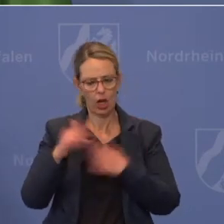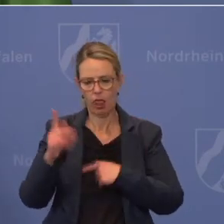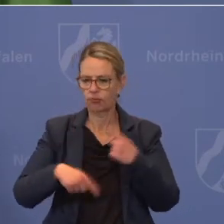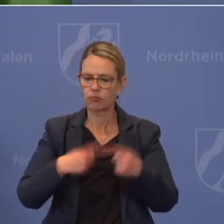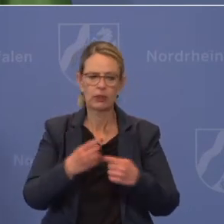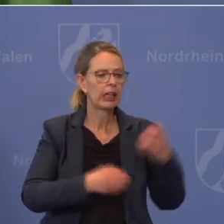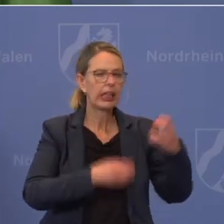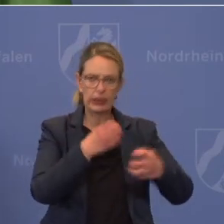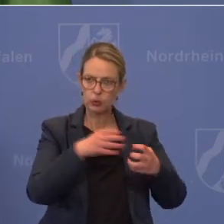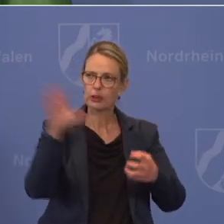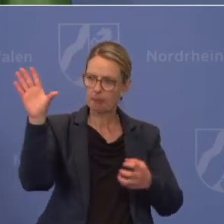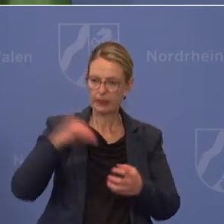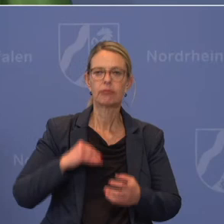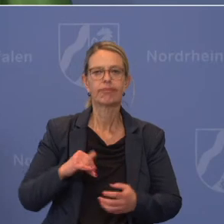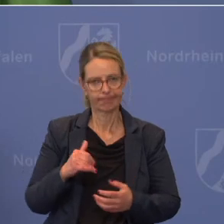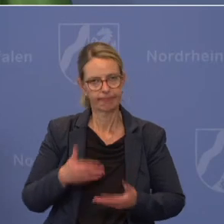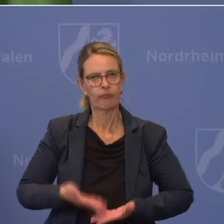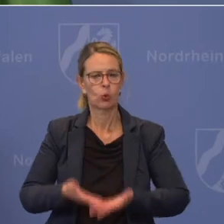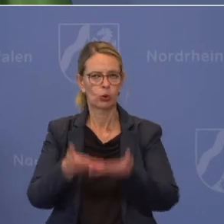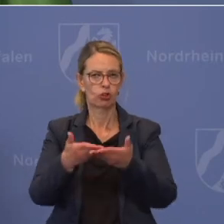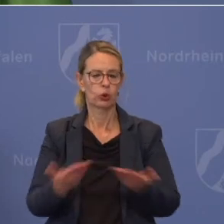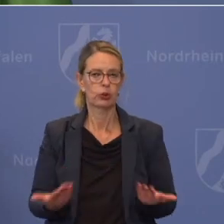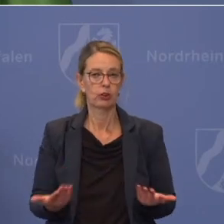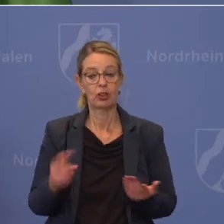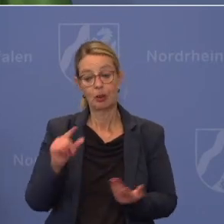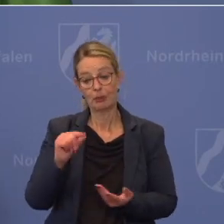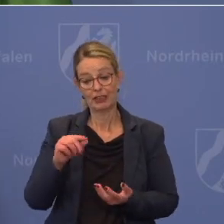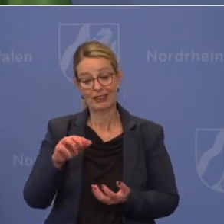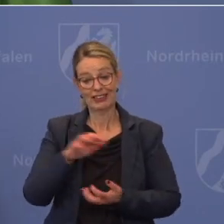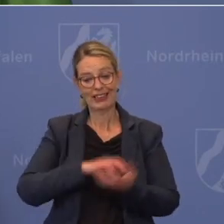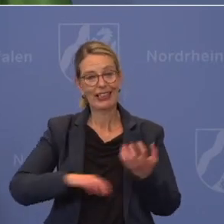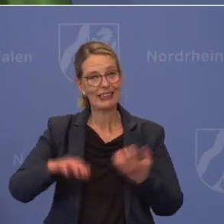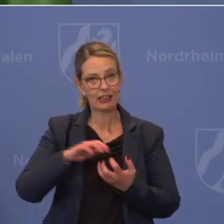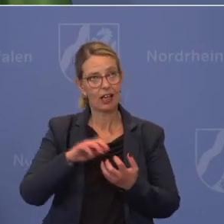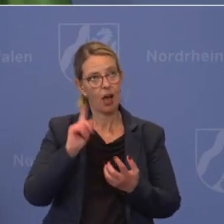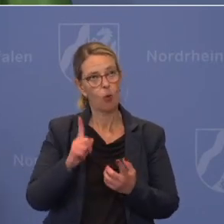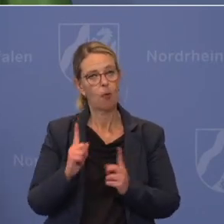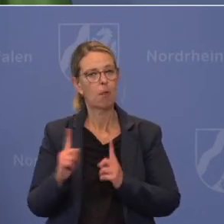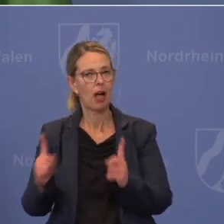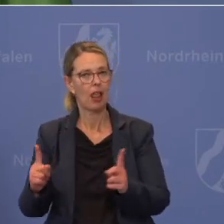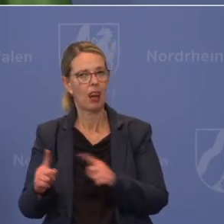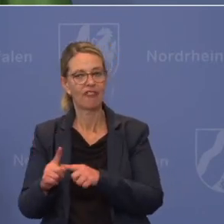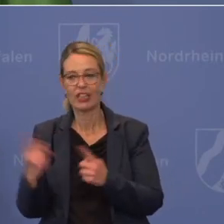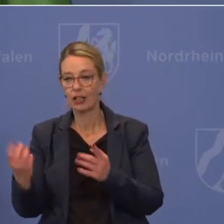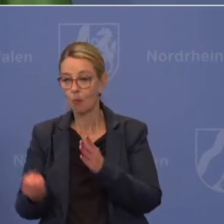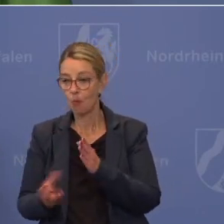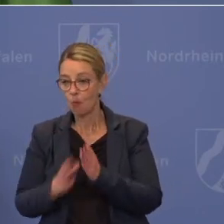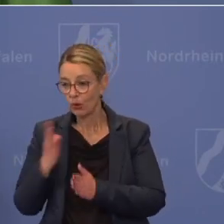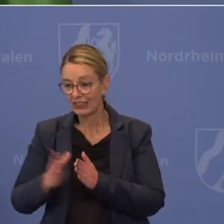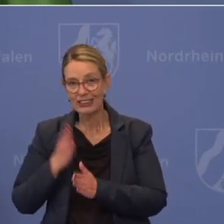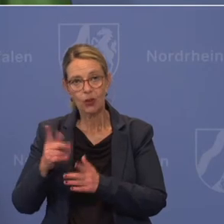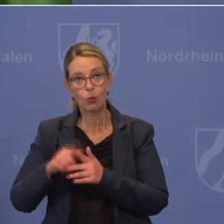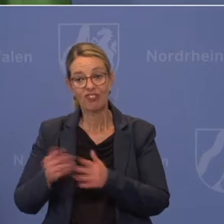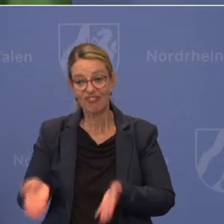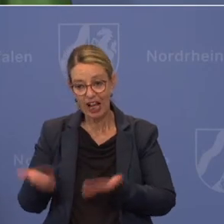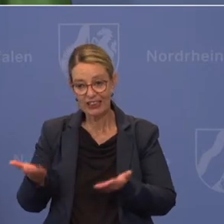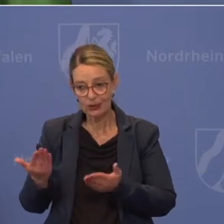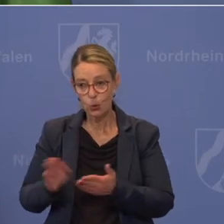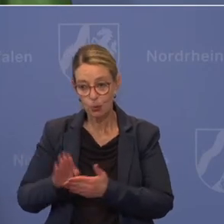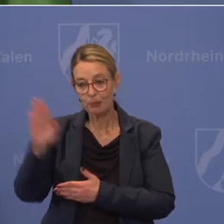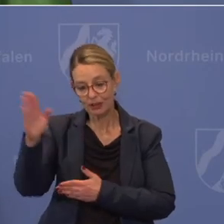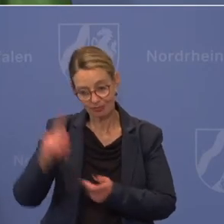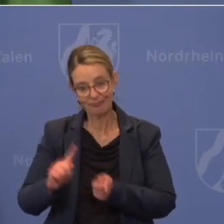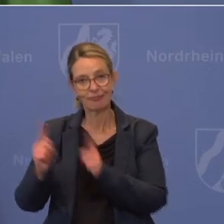Industrie unterstützen. Dadurch können wir die Krise für einen echten Modernisierungs- und Wachstumsschub nutzen.